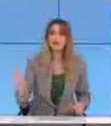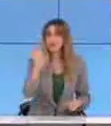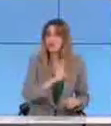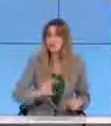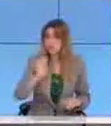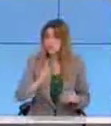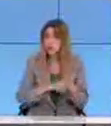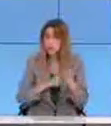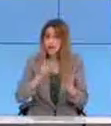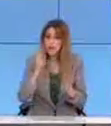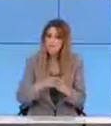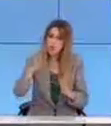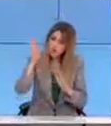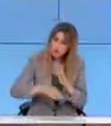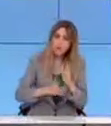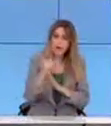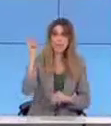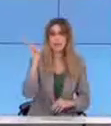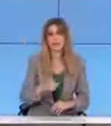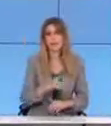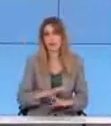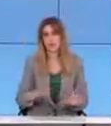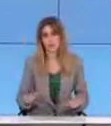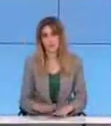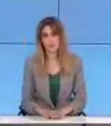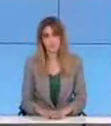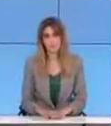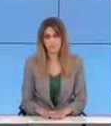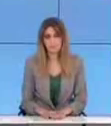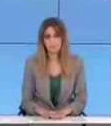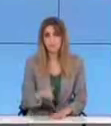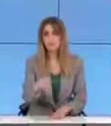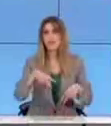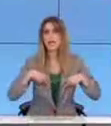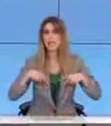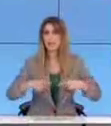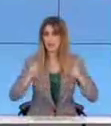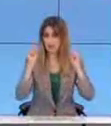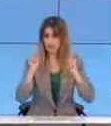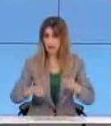συντελεστή 11%. Η μείωση του ΦΠΑ στην εστίαση ήταν λήψη. Άρα πρέπει να